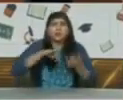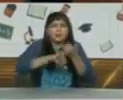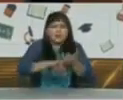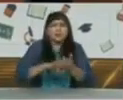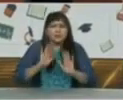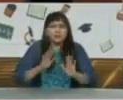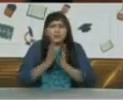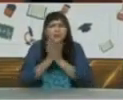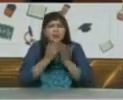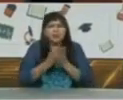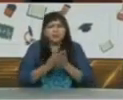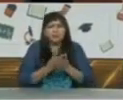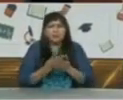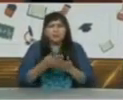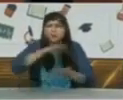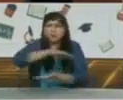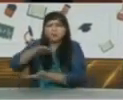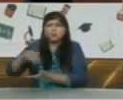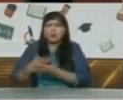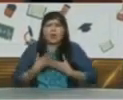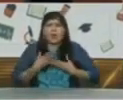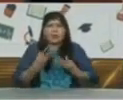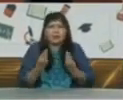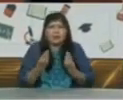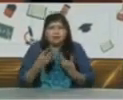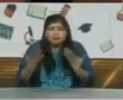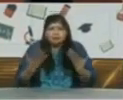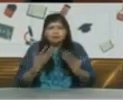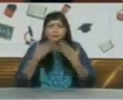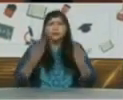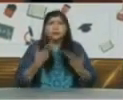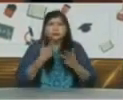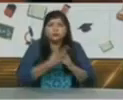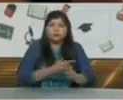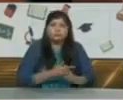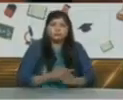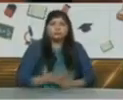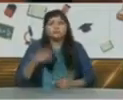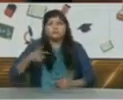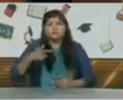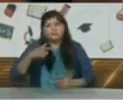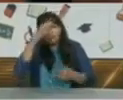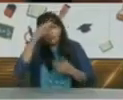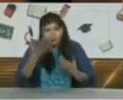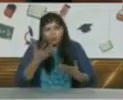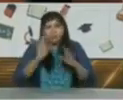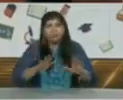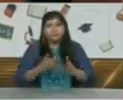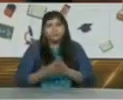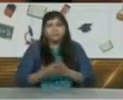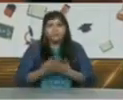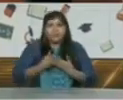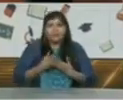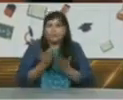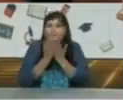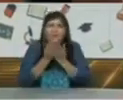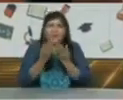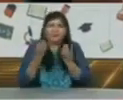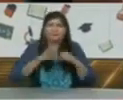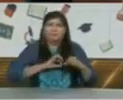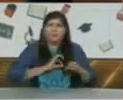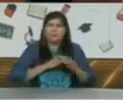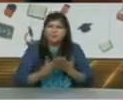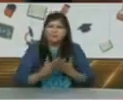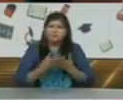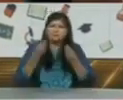हैं जिसमें कई स्टूडेंट्स को डर का सामना करना पड़ता है, इस वजह से वह इनसे बचते हैं।